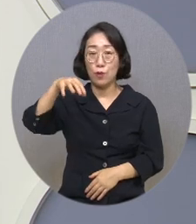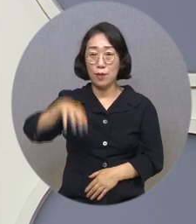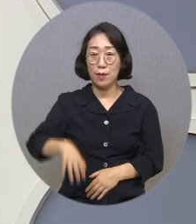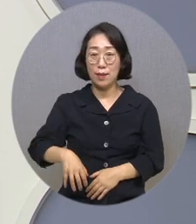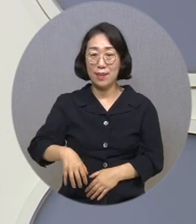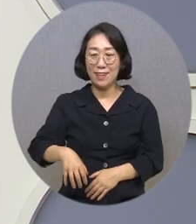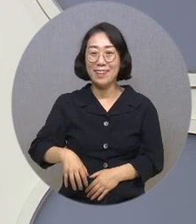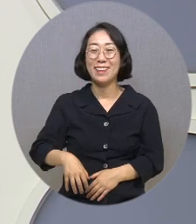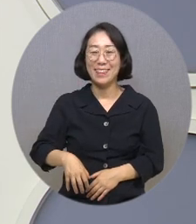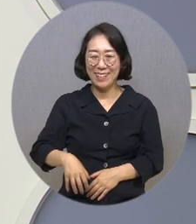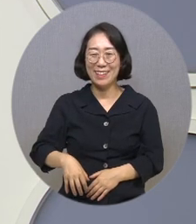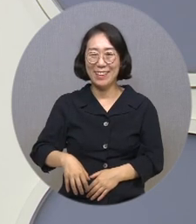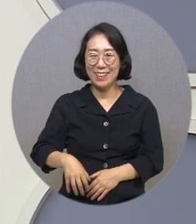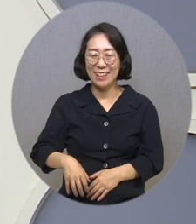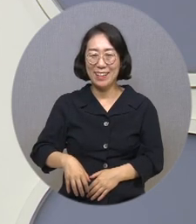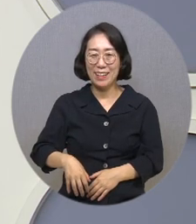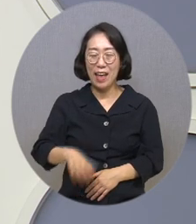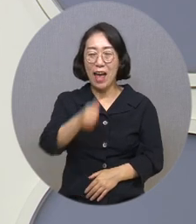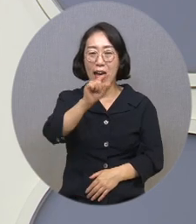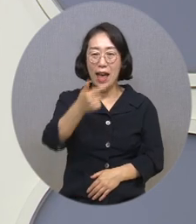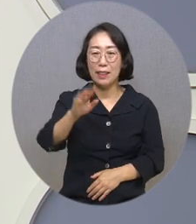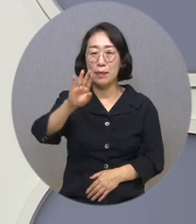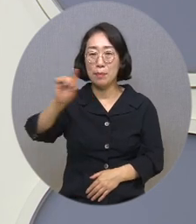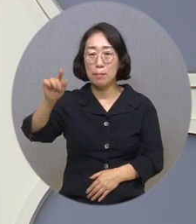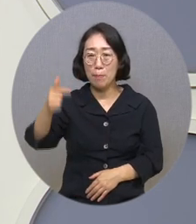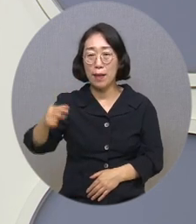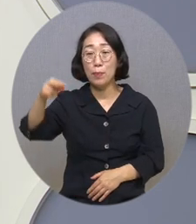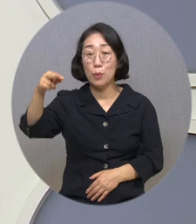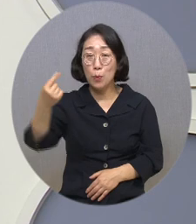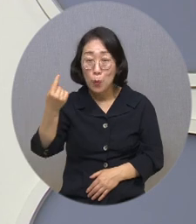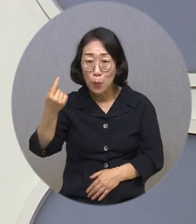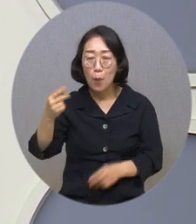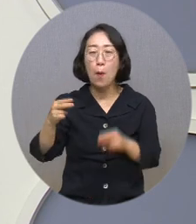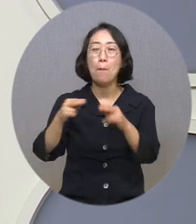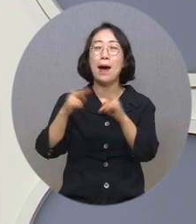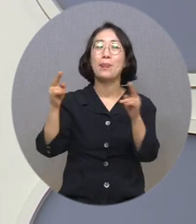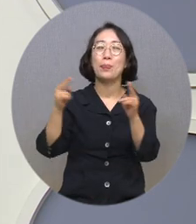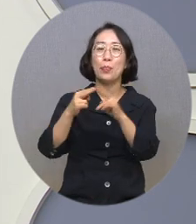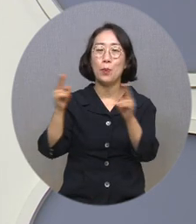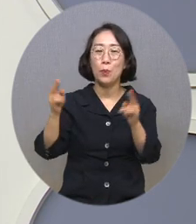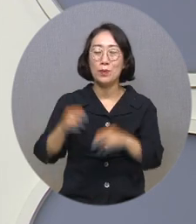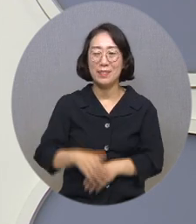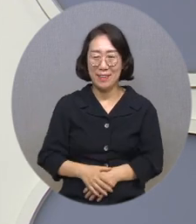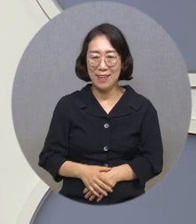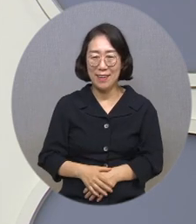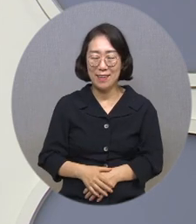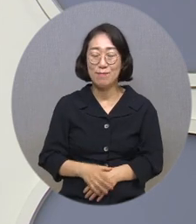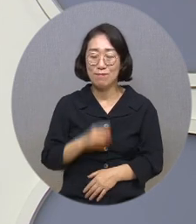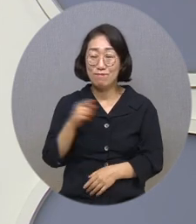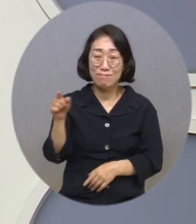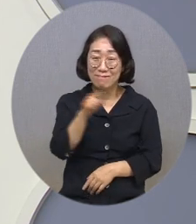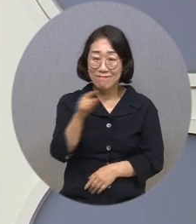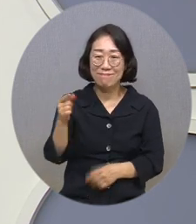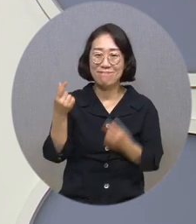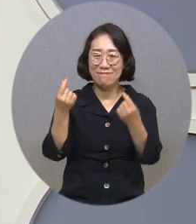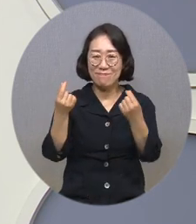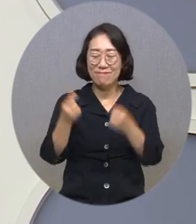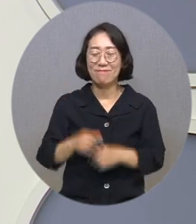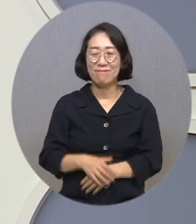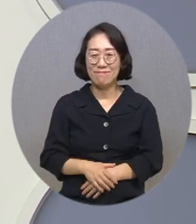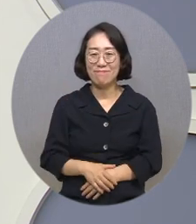반도체 이런 말 되네. 어찌됐든 참 그 좋은 현상이죠. 지금 말씀하신 대로. 그래서